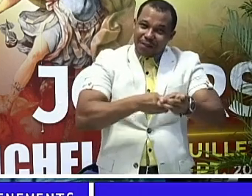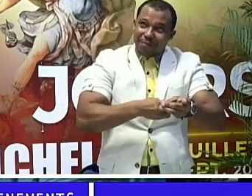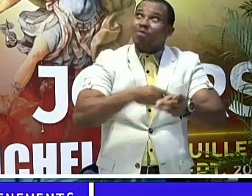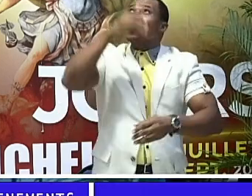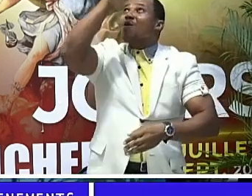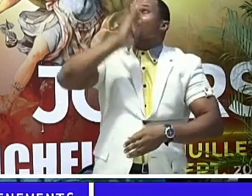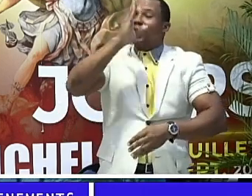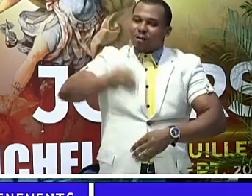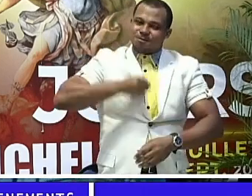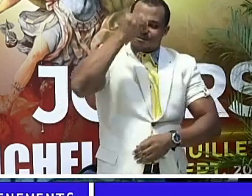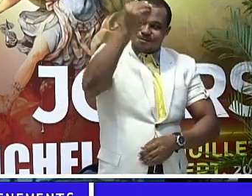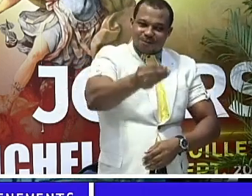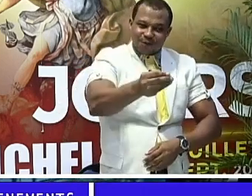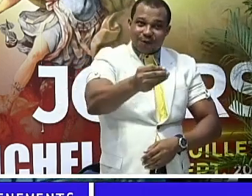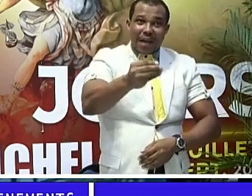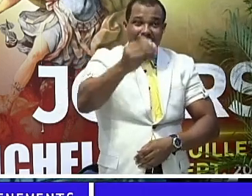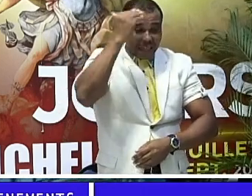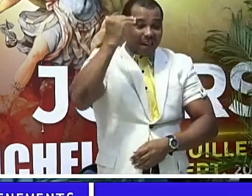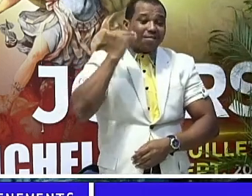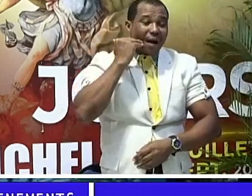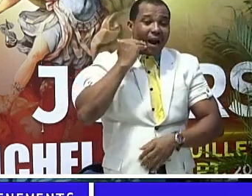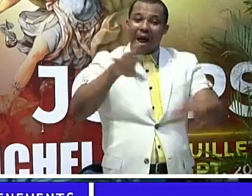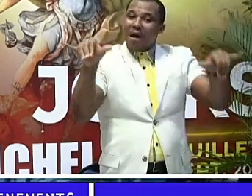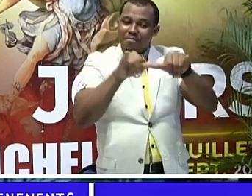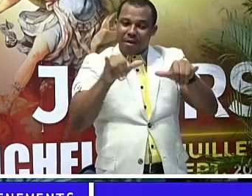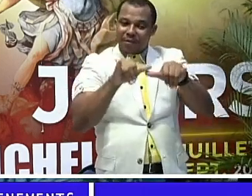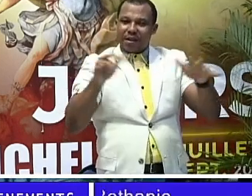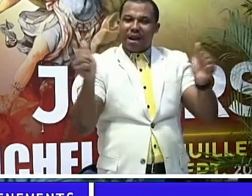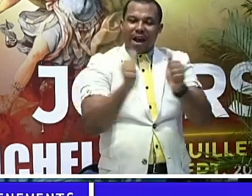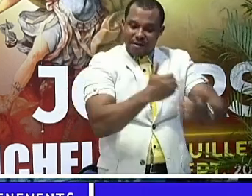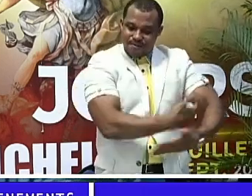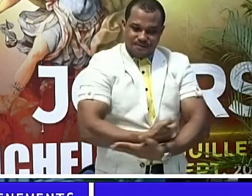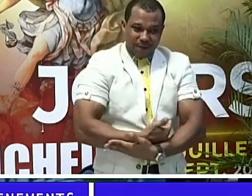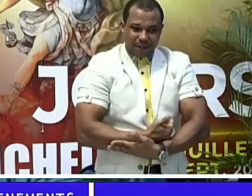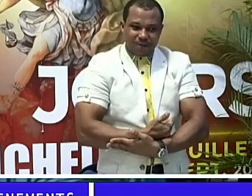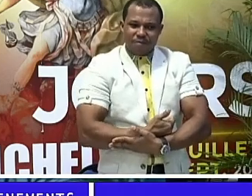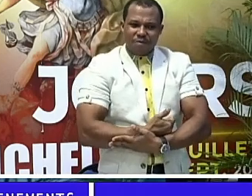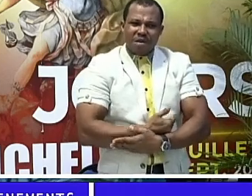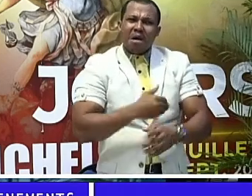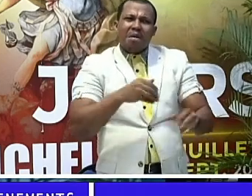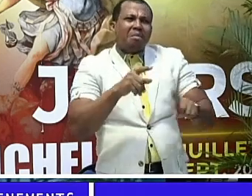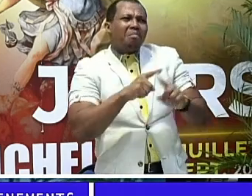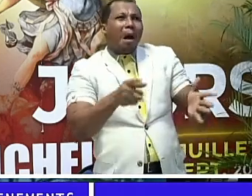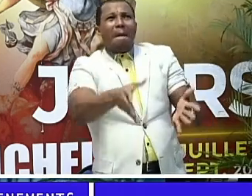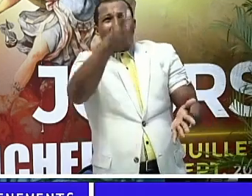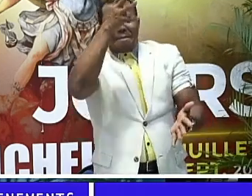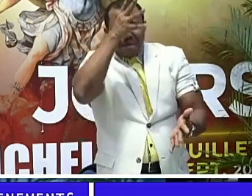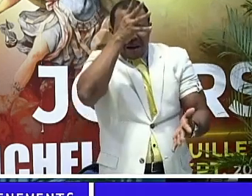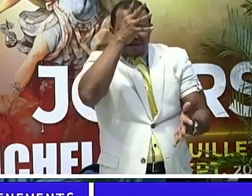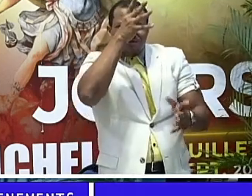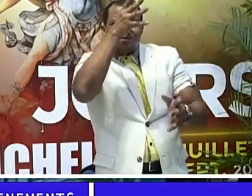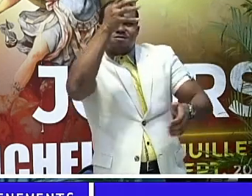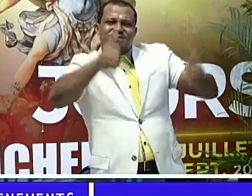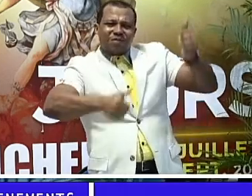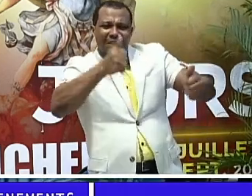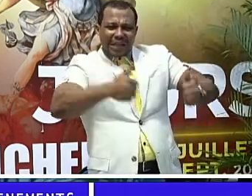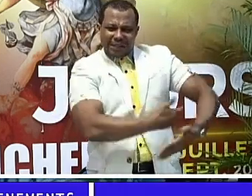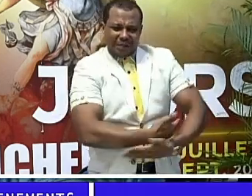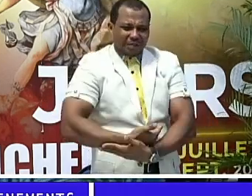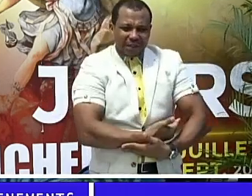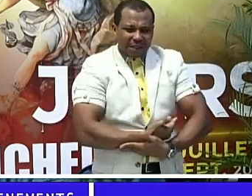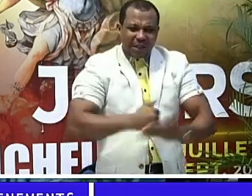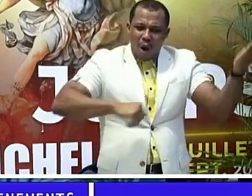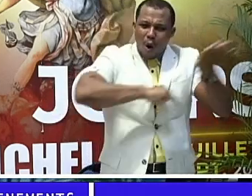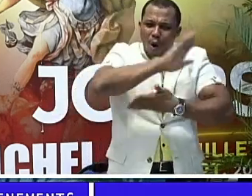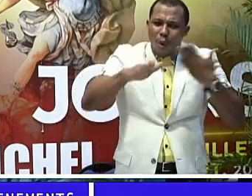tant kou bay petit li. Yon papa ki laisse petit yon papa pa corriger. Toute